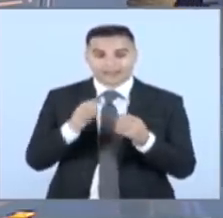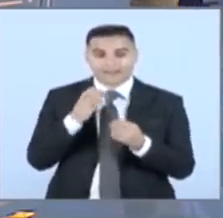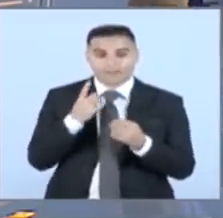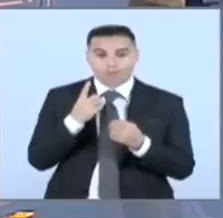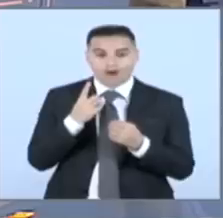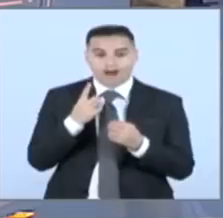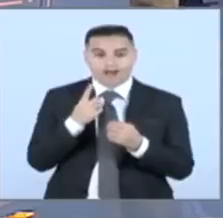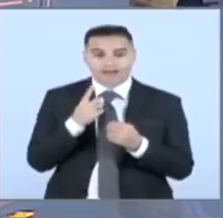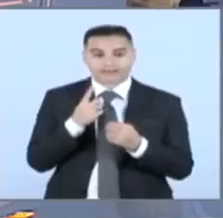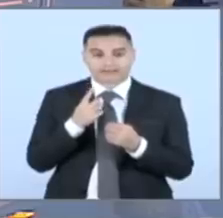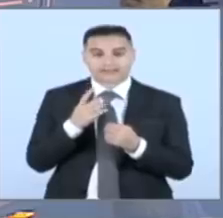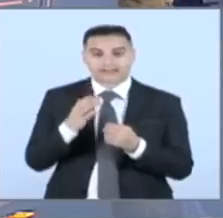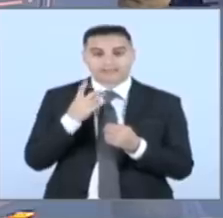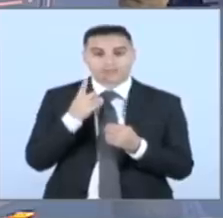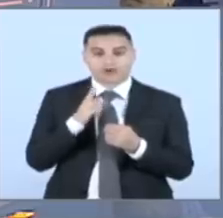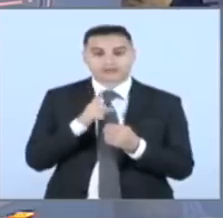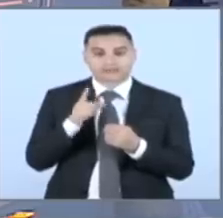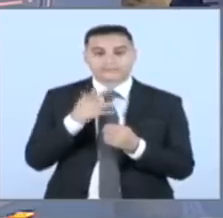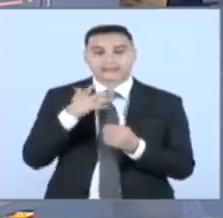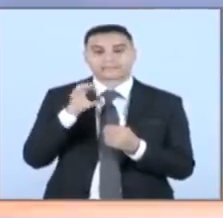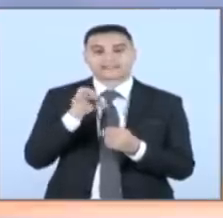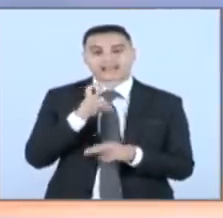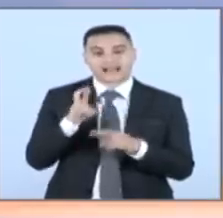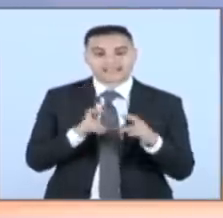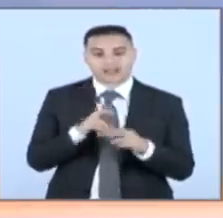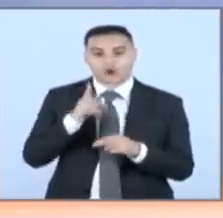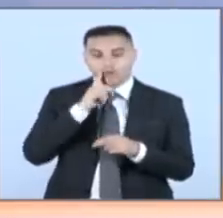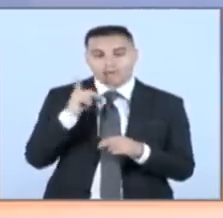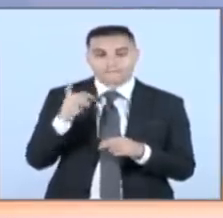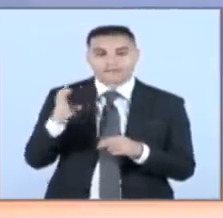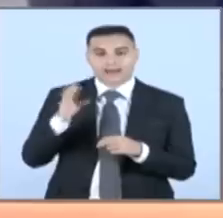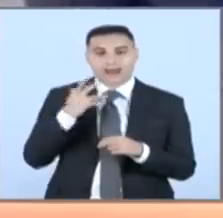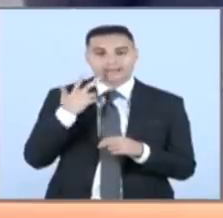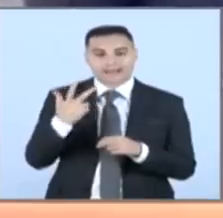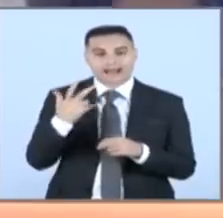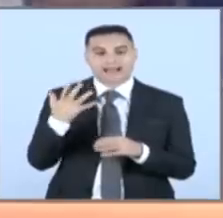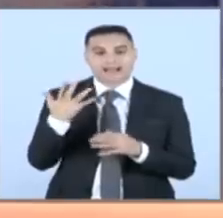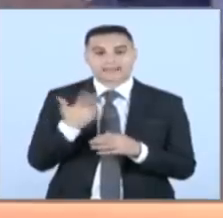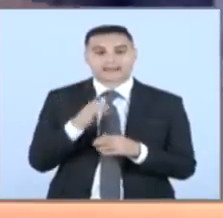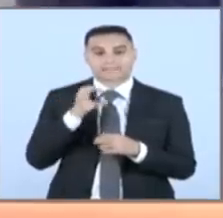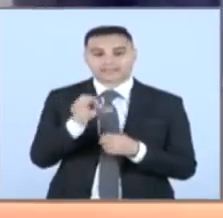واحدة. إجابة واحدة من 9. ومدام منال